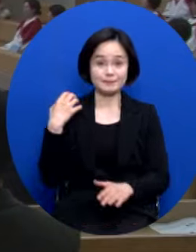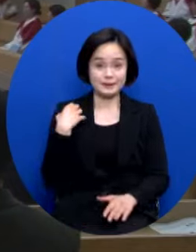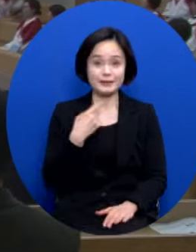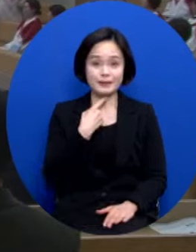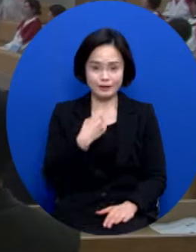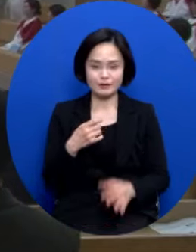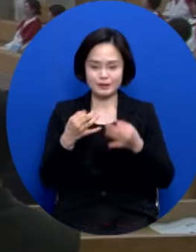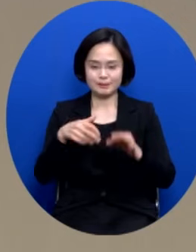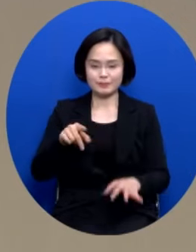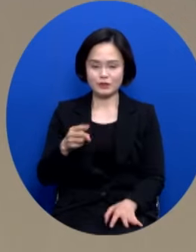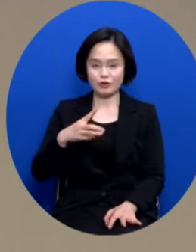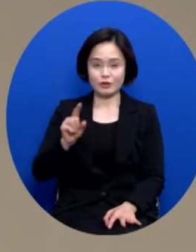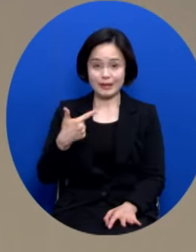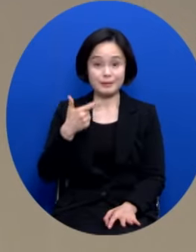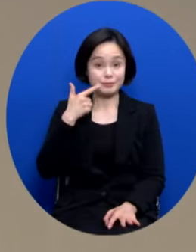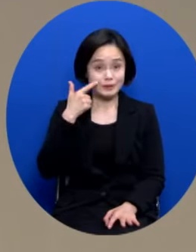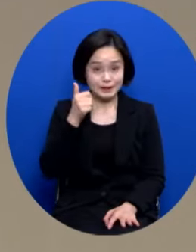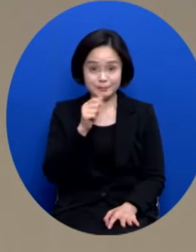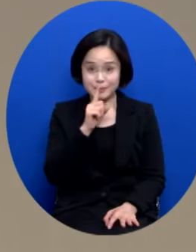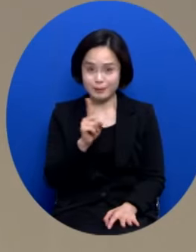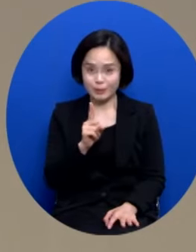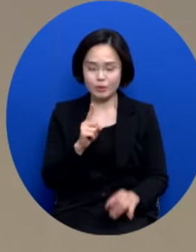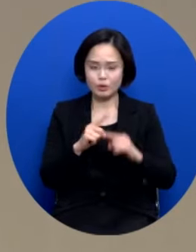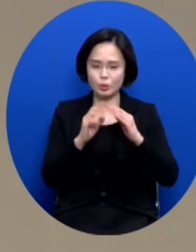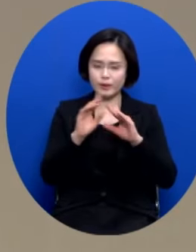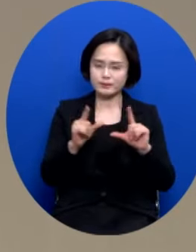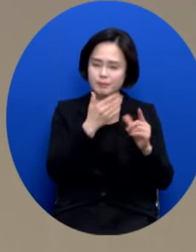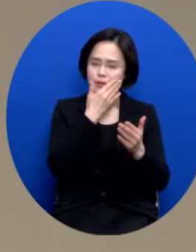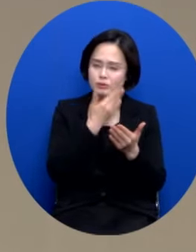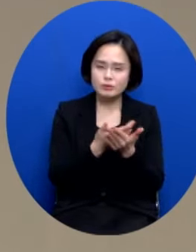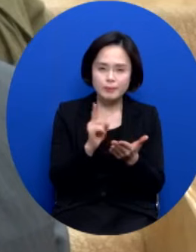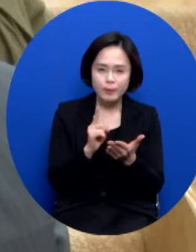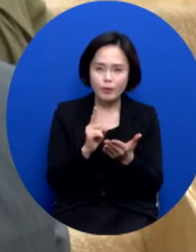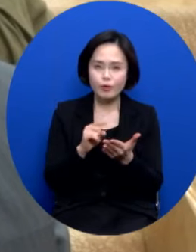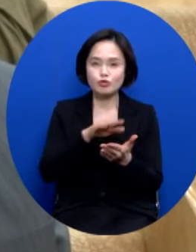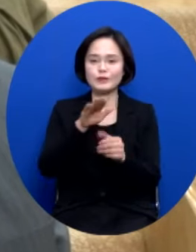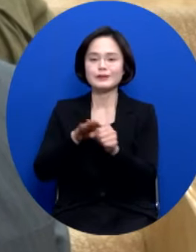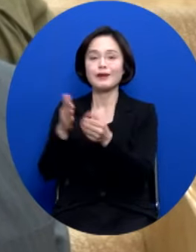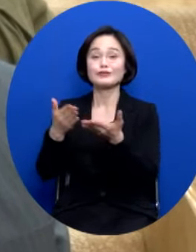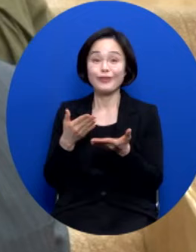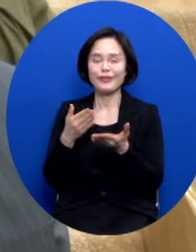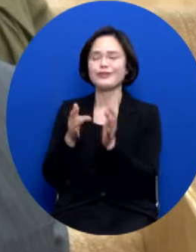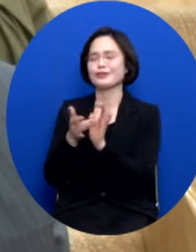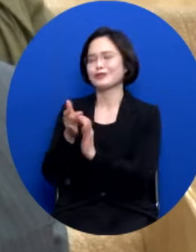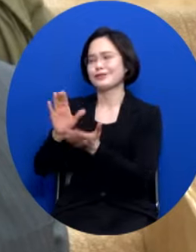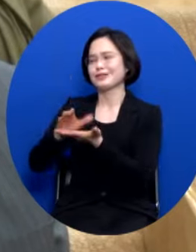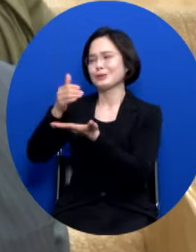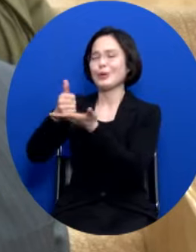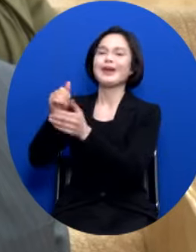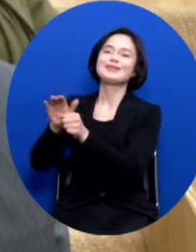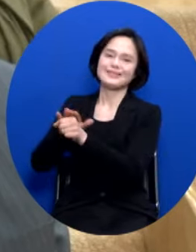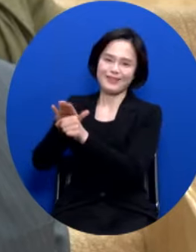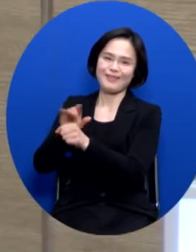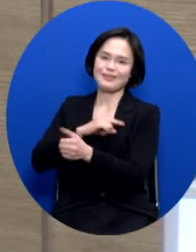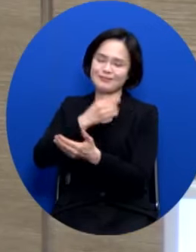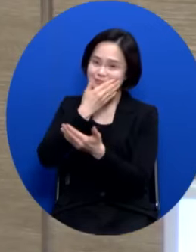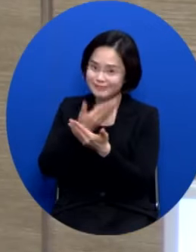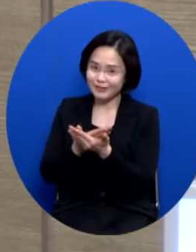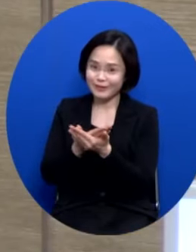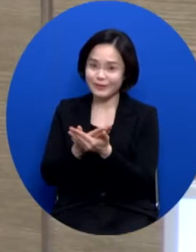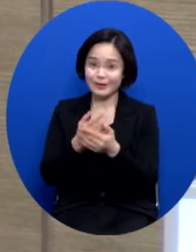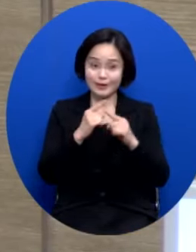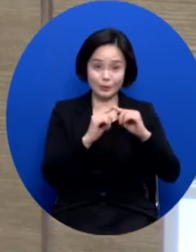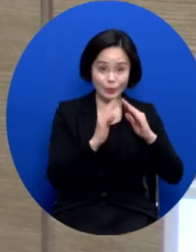김정락 목사는 교회의 삶의 핵심은 우리들을 사랑하셨던 예수님의 사랑이라며 교회와 세상에서 서로를